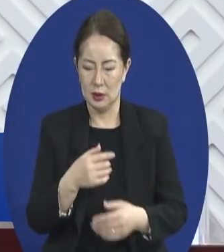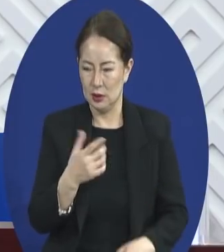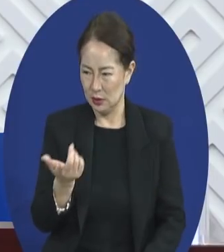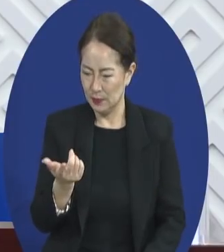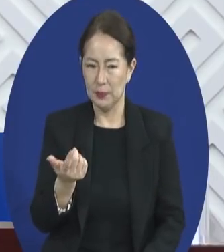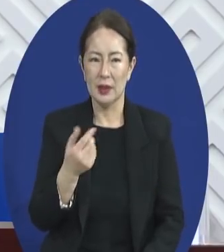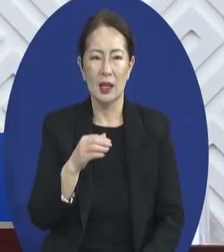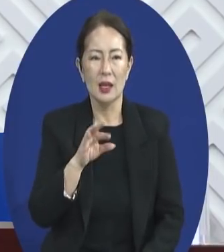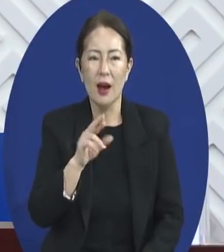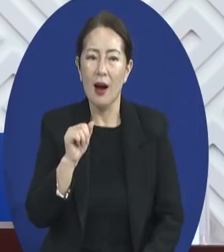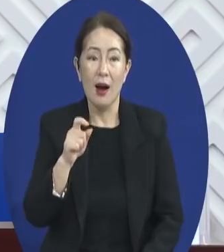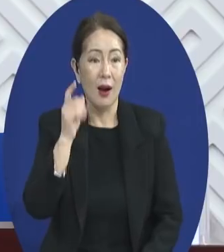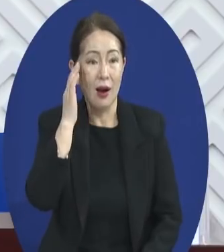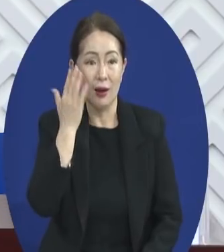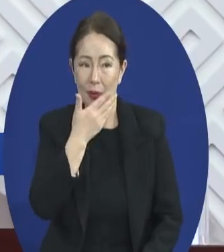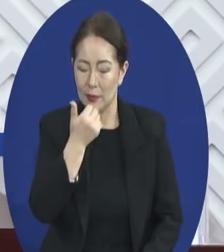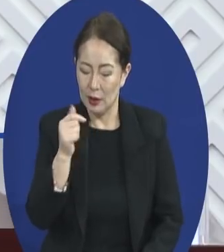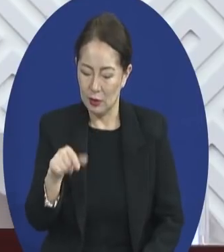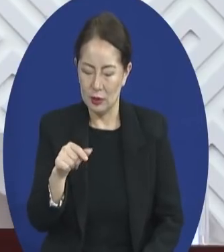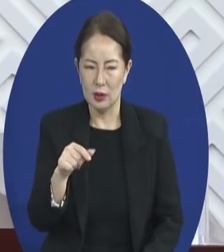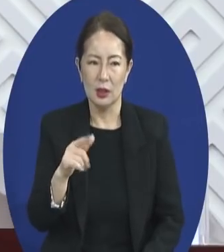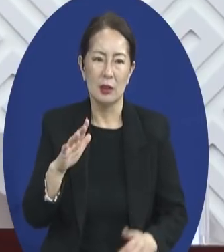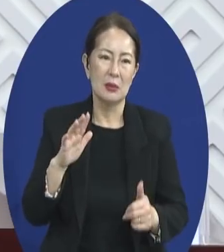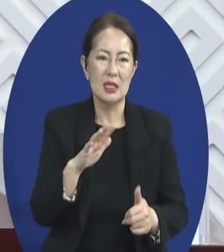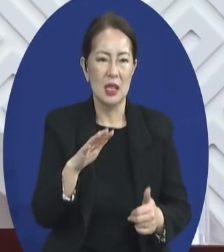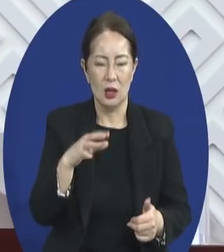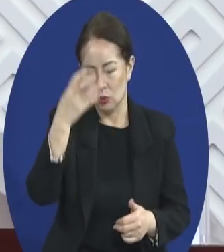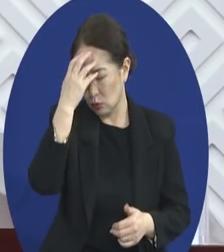Яах ч арга байхгүй. Тийм шахаруу төр өөрөө бас орулж байгаа шүү.